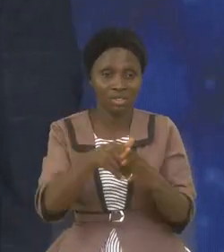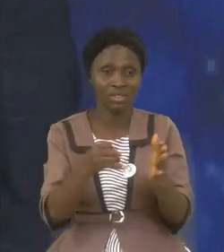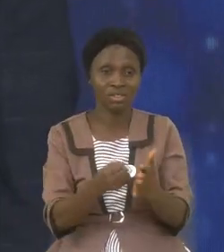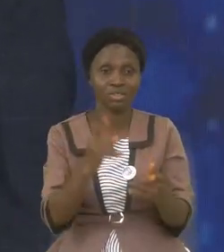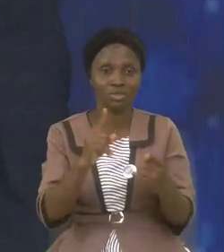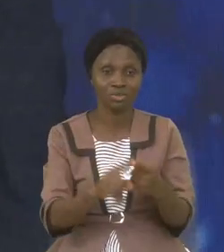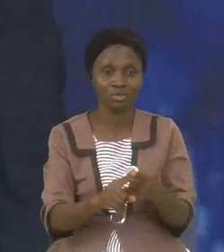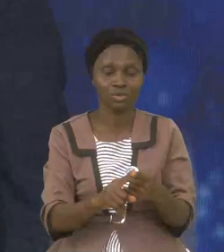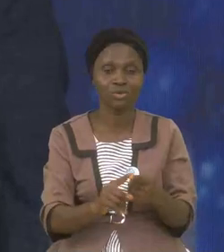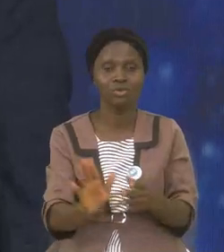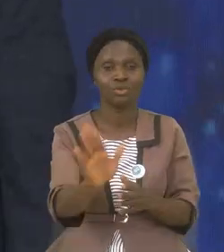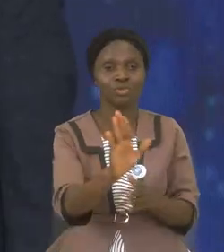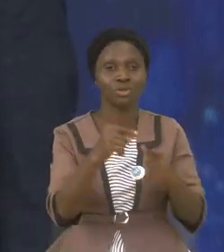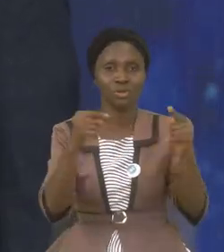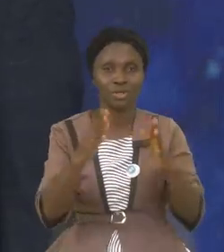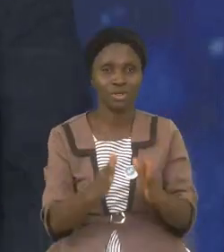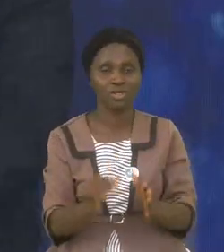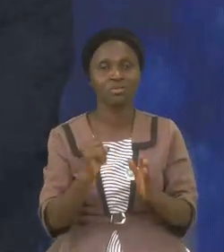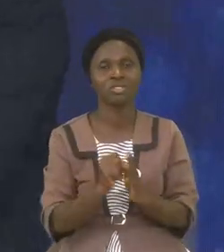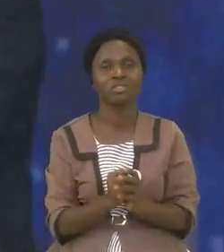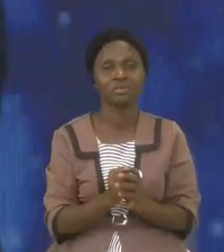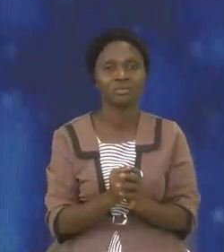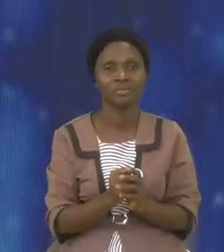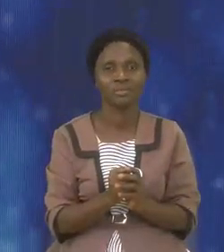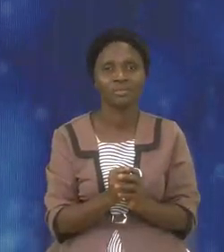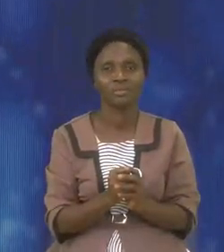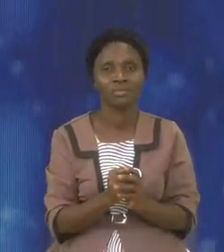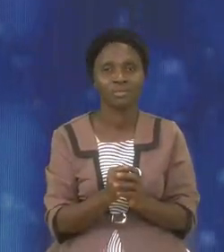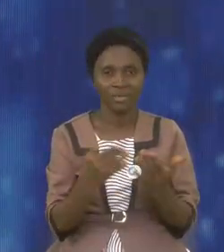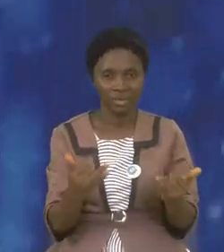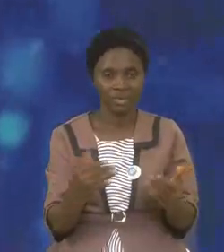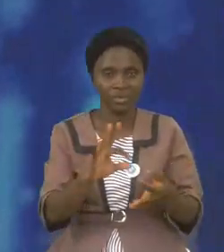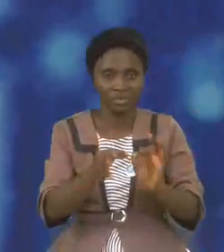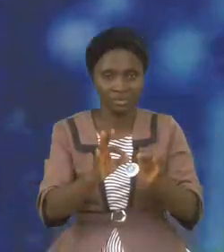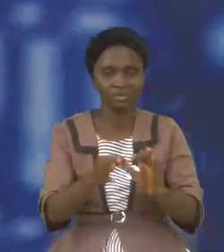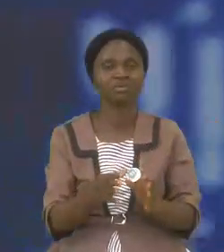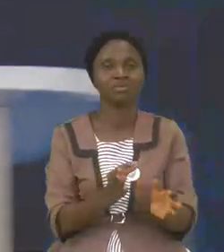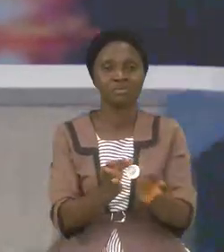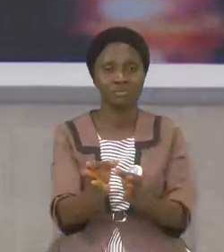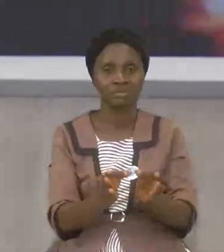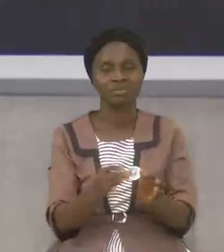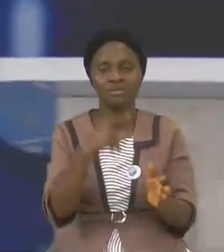ennemis et son explication pour tes adversaires.